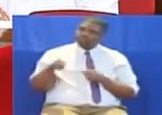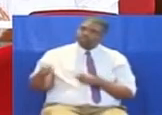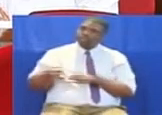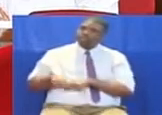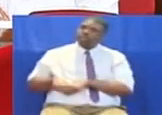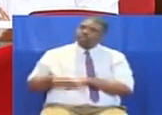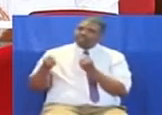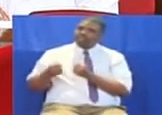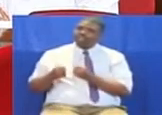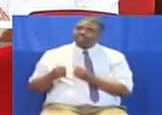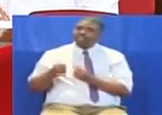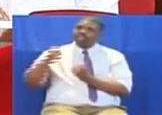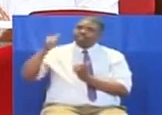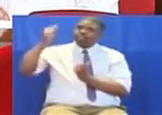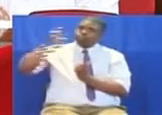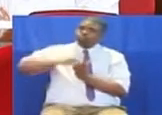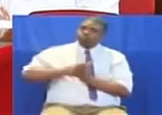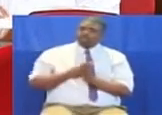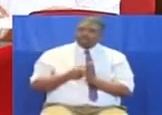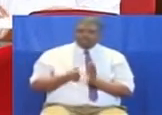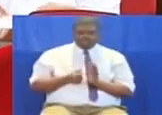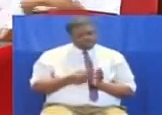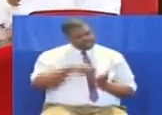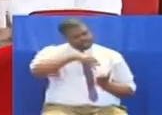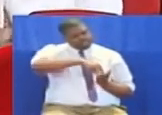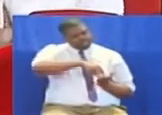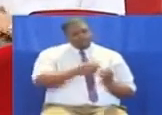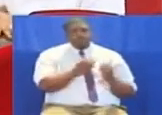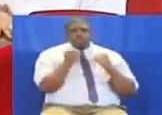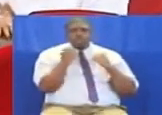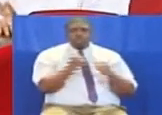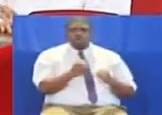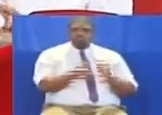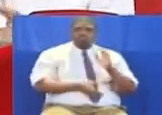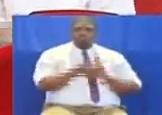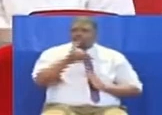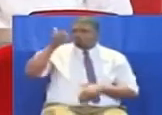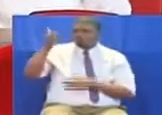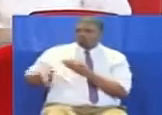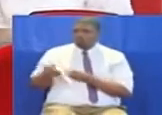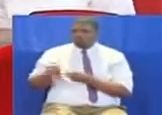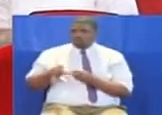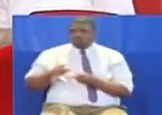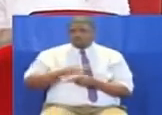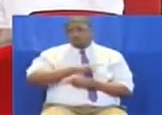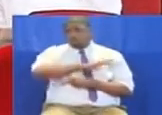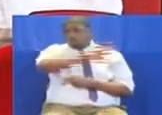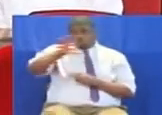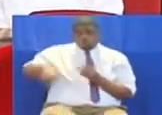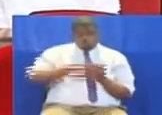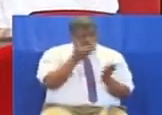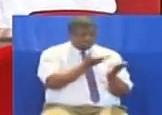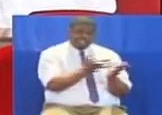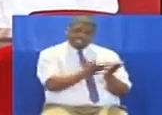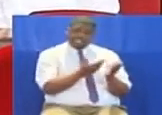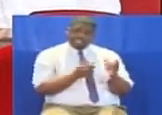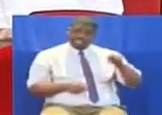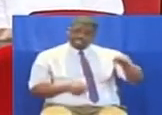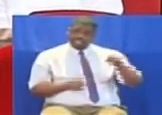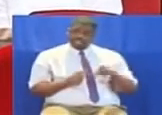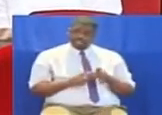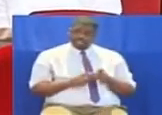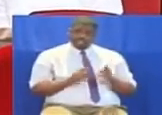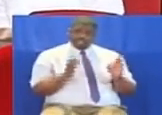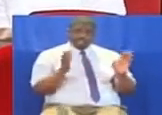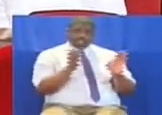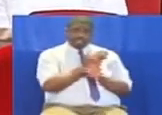Chuma kikasimama hivi mwanzo mwisho. Leo wote ni mashuhuda kwamba kihali